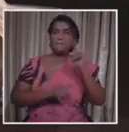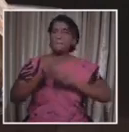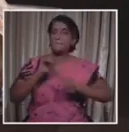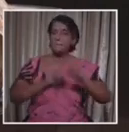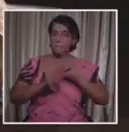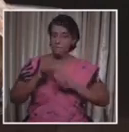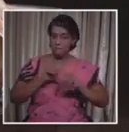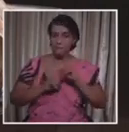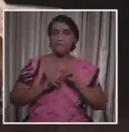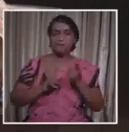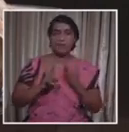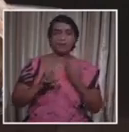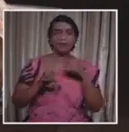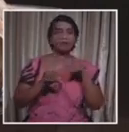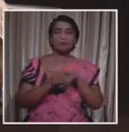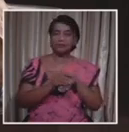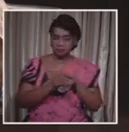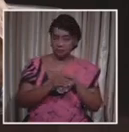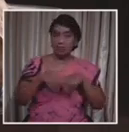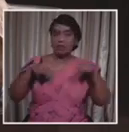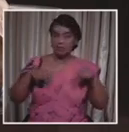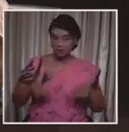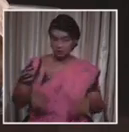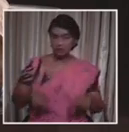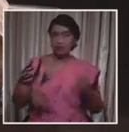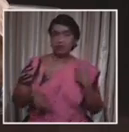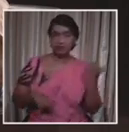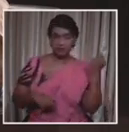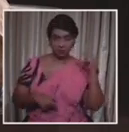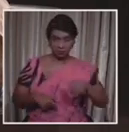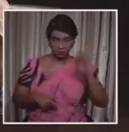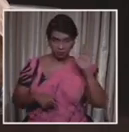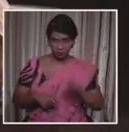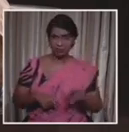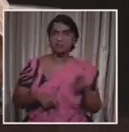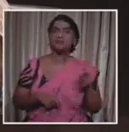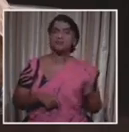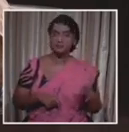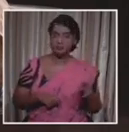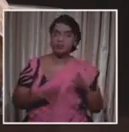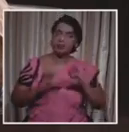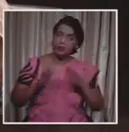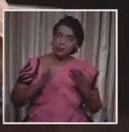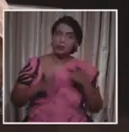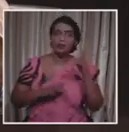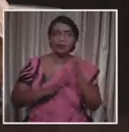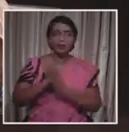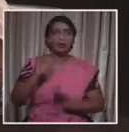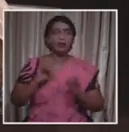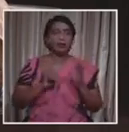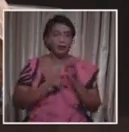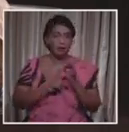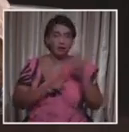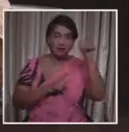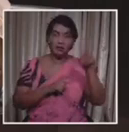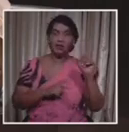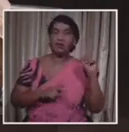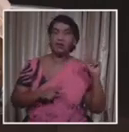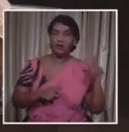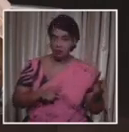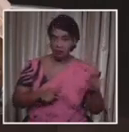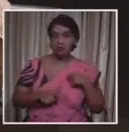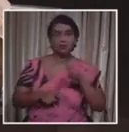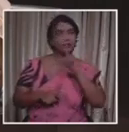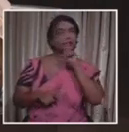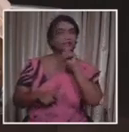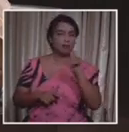parlimentu sabhagarbayata den pemina sitina kisiyam mantrivaryakuge namak yojana